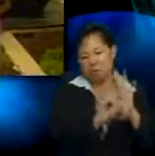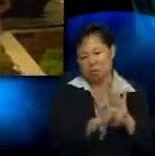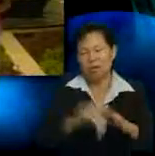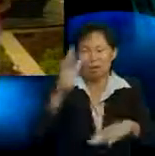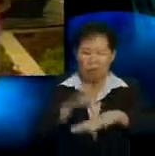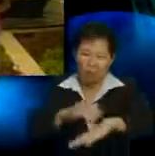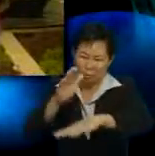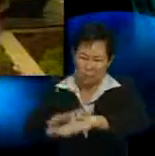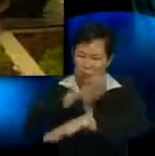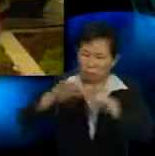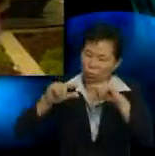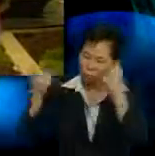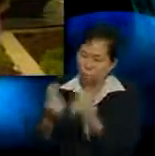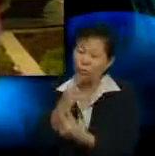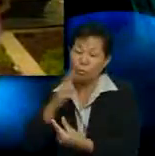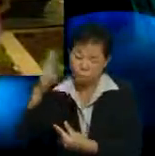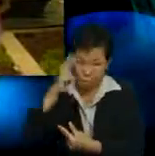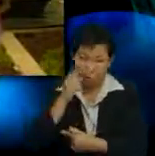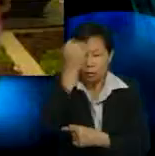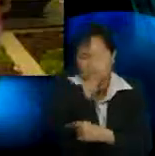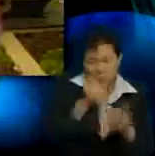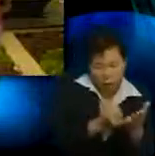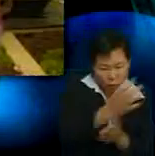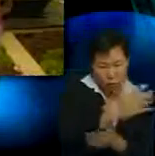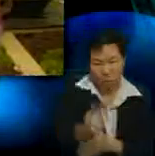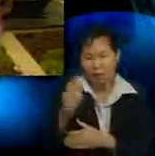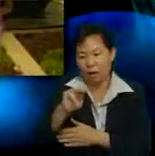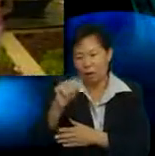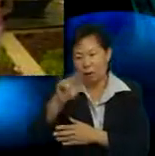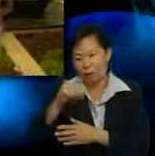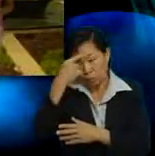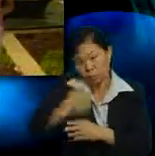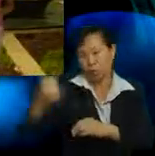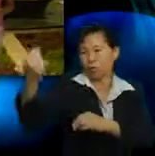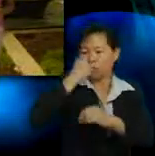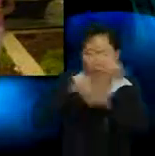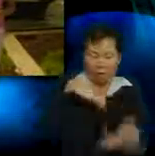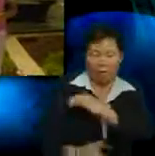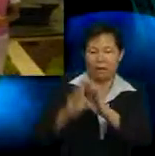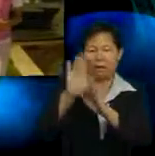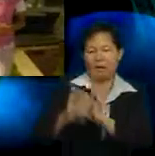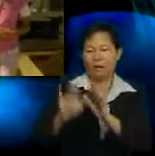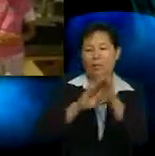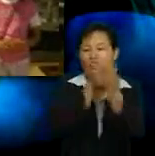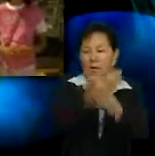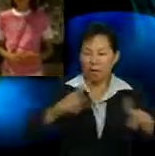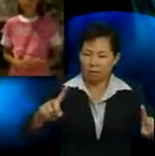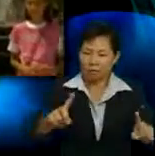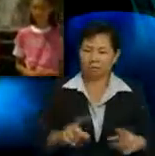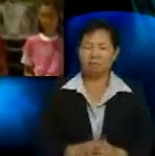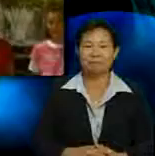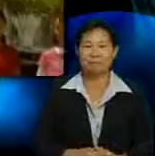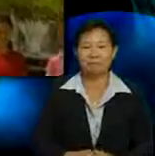menyeru kepada semua golongan remaja supaya bersikap jujur dan amanah demi keutuhan negara yang berdaulat.